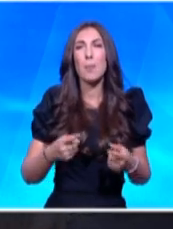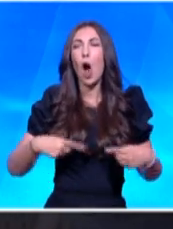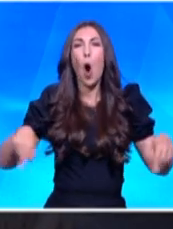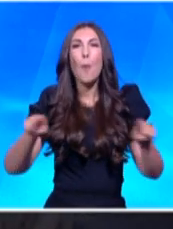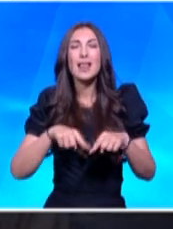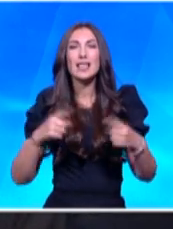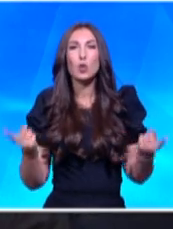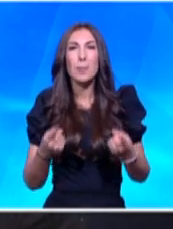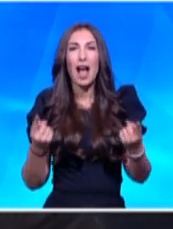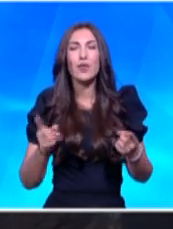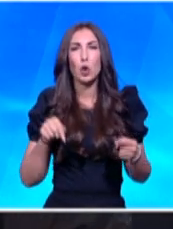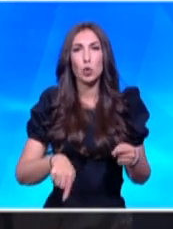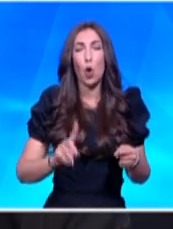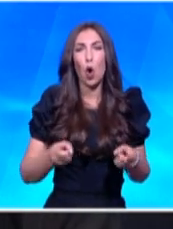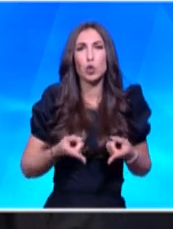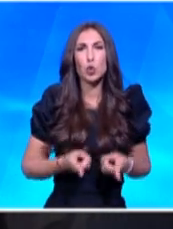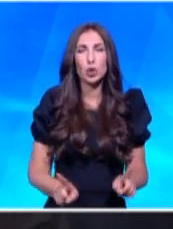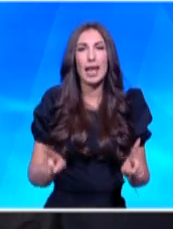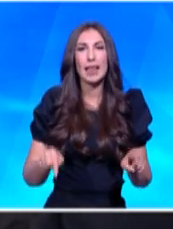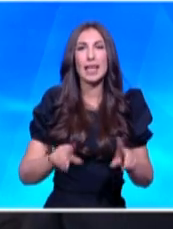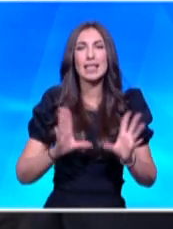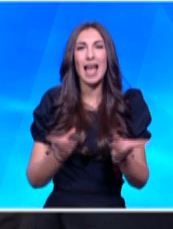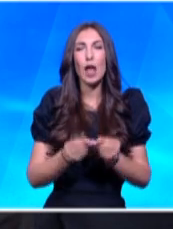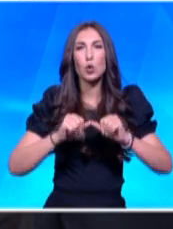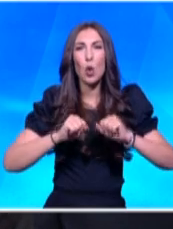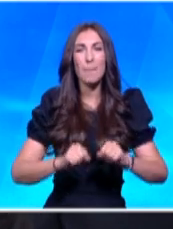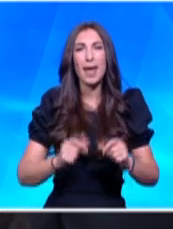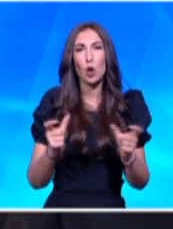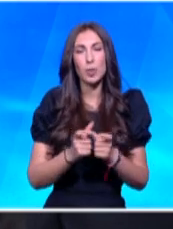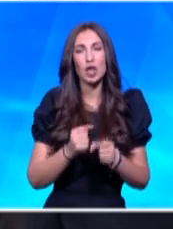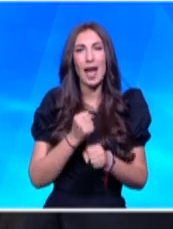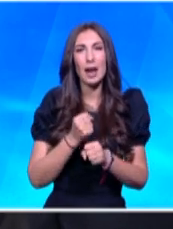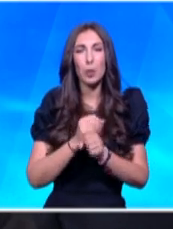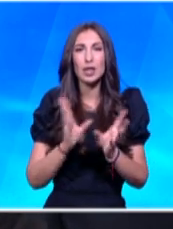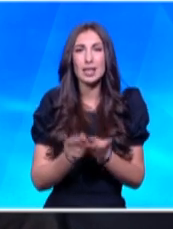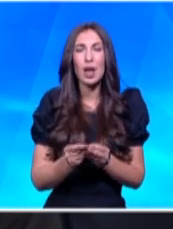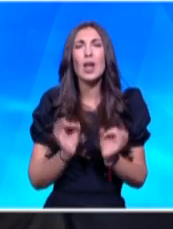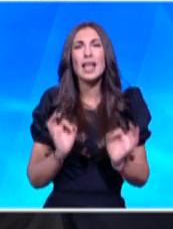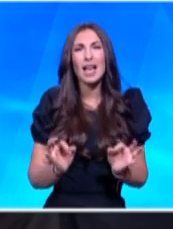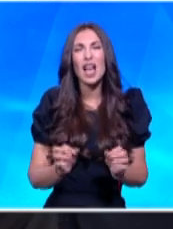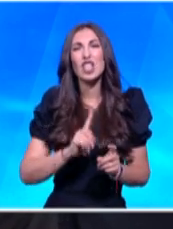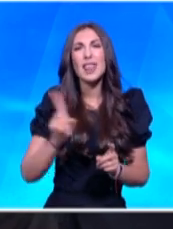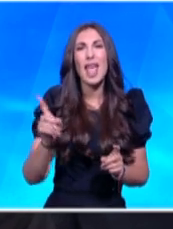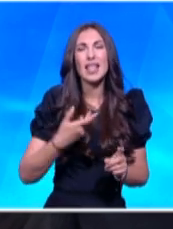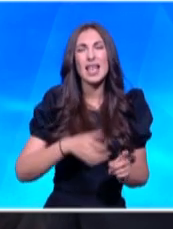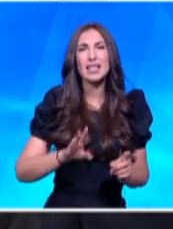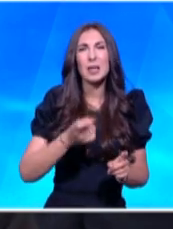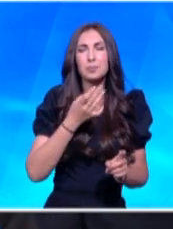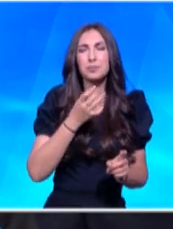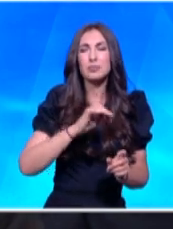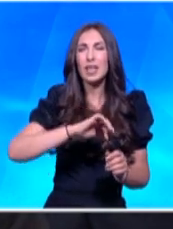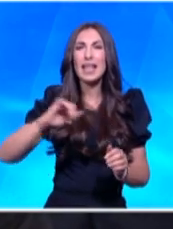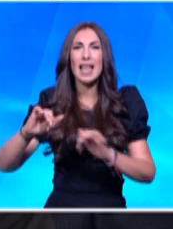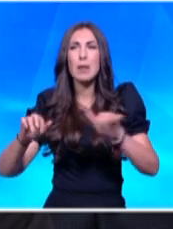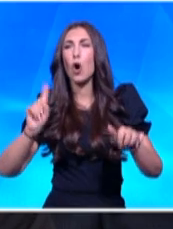тук още от сутринта, заедно с кмета на общината работят заедно. Така че нека да не делим в момента кой